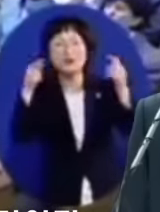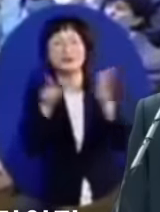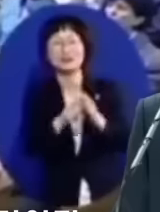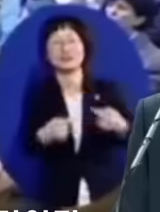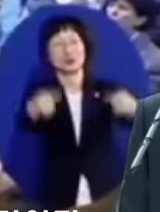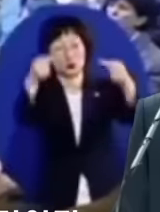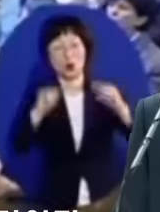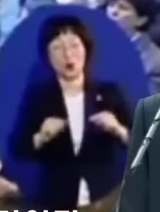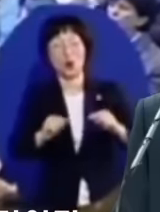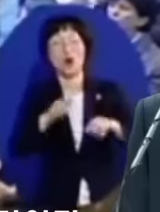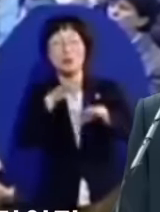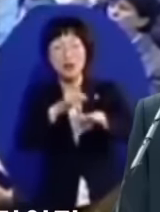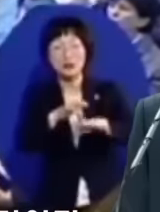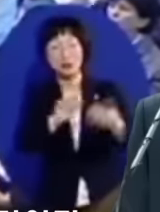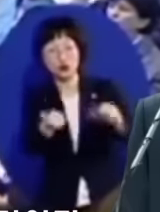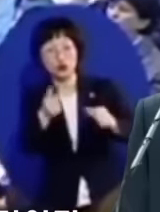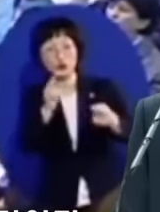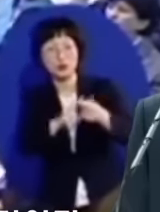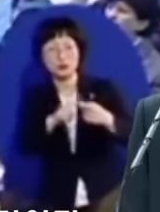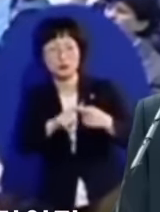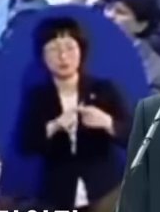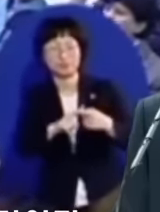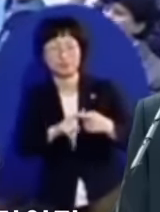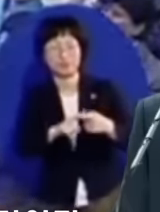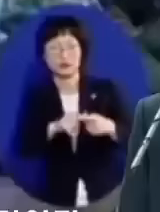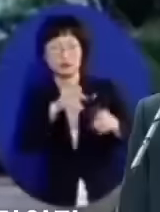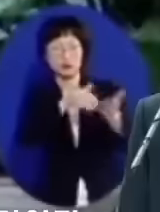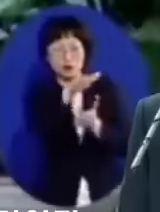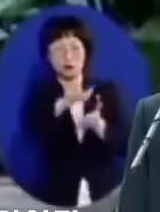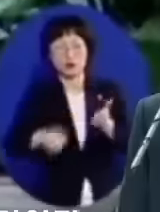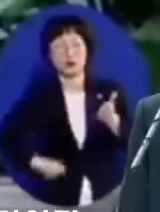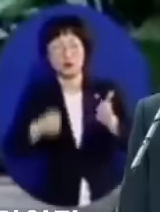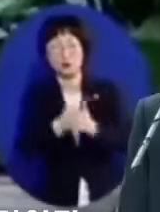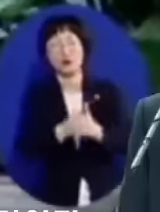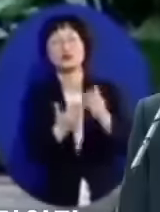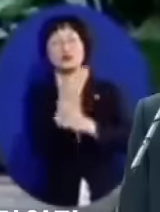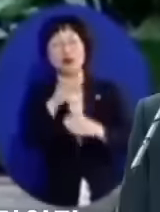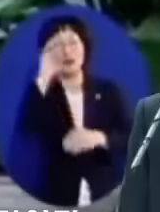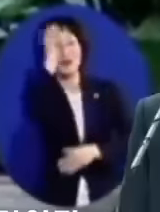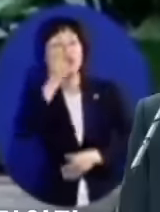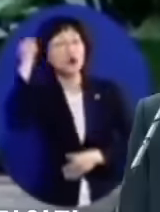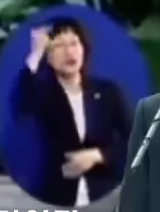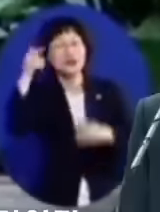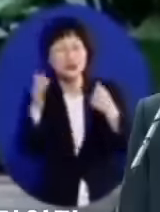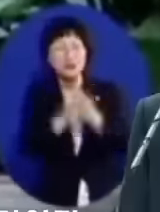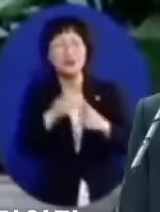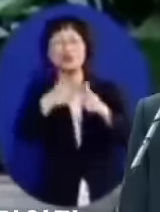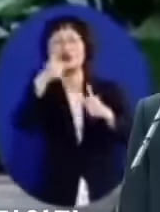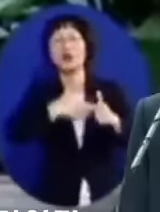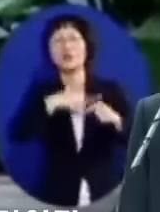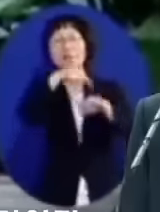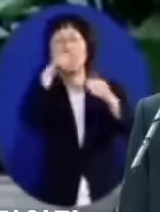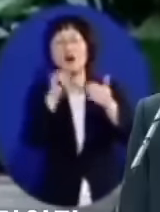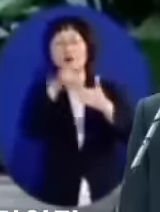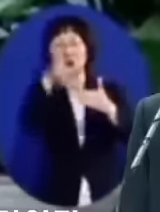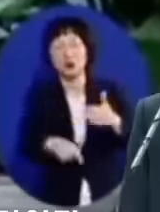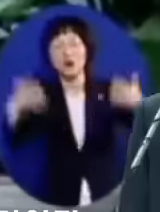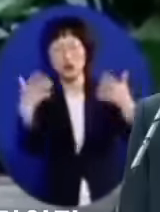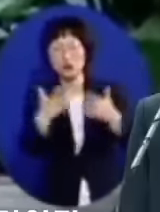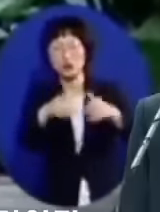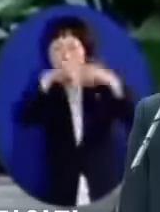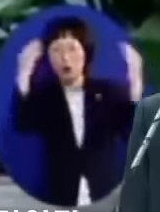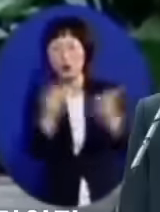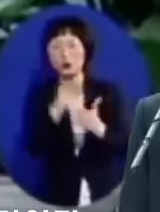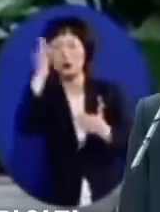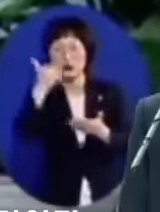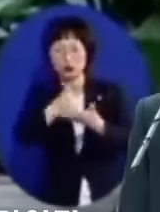들어오고 마귀와 죽음에 대한 담대함이 생겨나는 것입니다. 성령으로 말미암아 예수님이 마음속에 충만히 거하게 된 여러분 되시기를